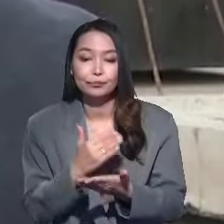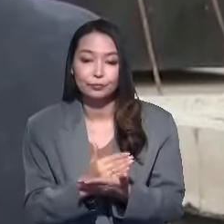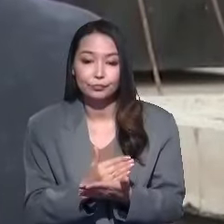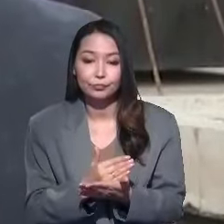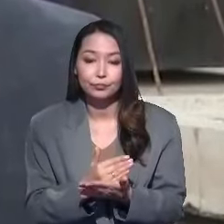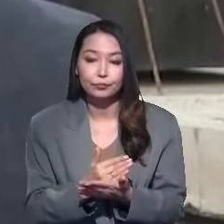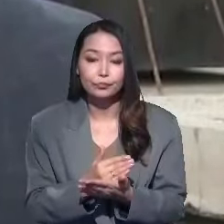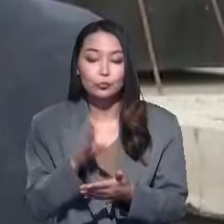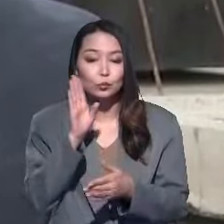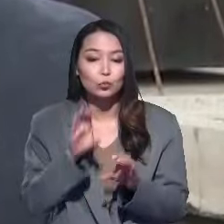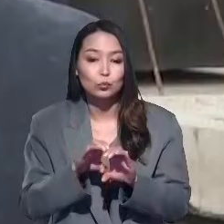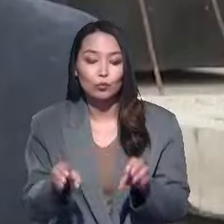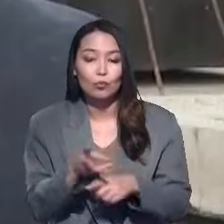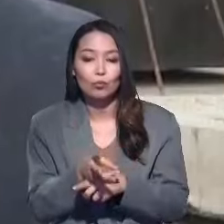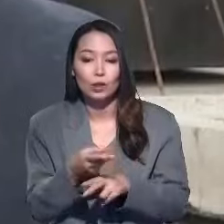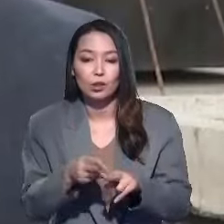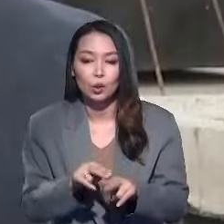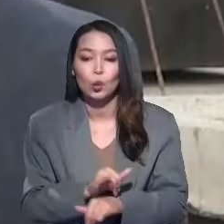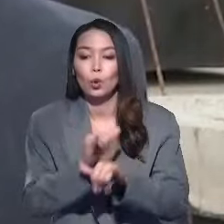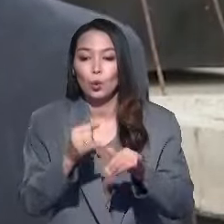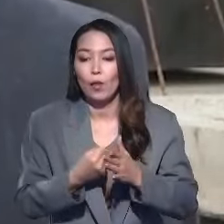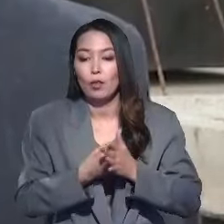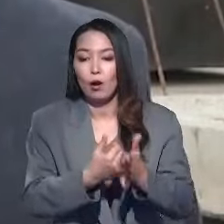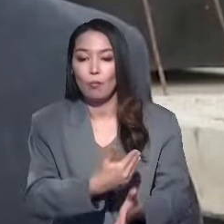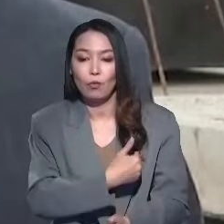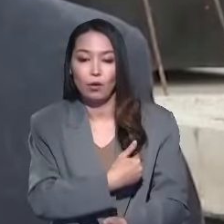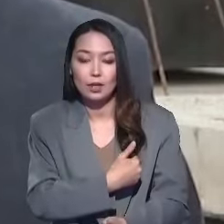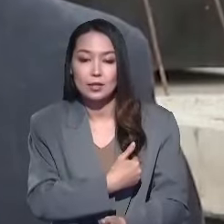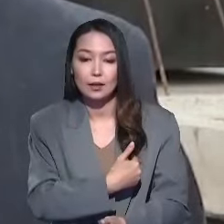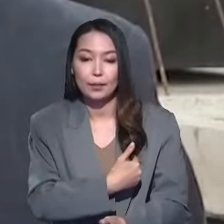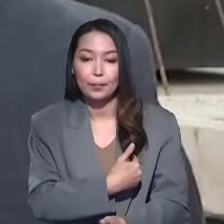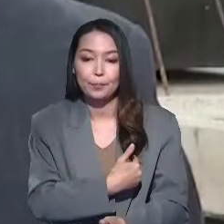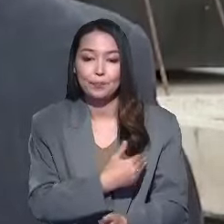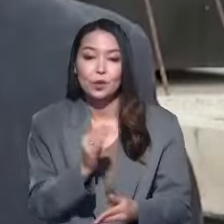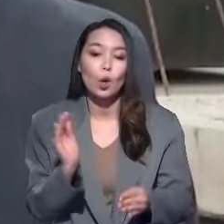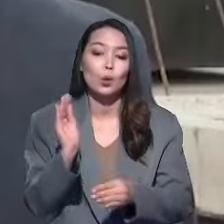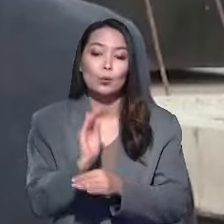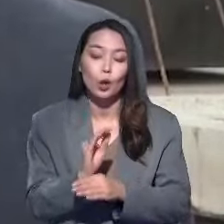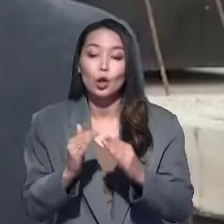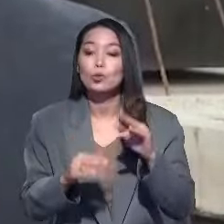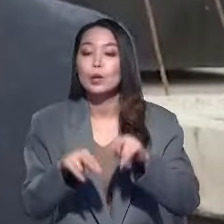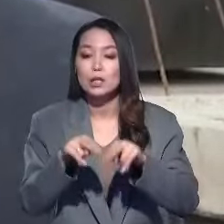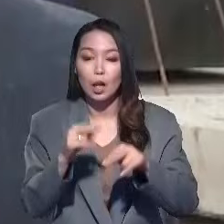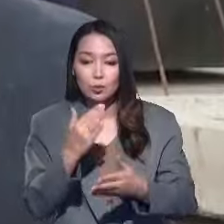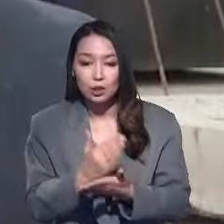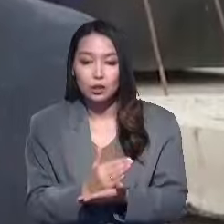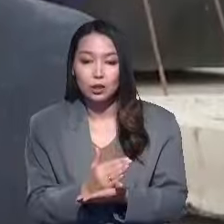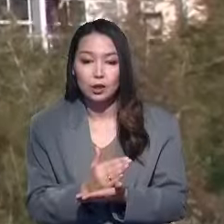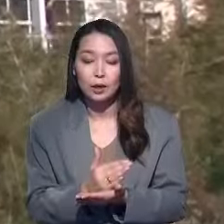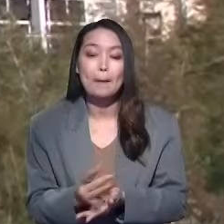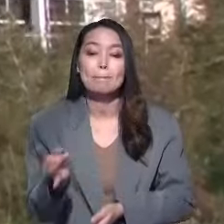суды өткізу қабілеттілігін жоғарылатып жатырмыз. Өйткені енді қосымша үйлер салынып жатыр мына